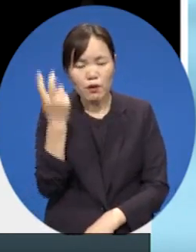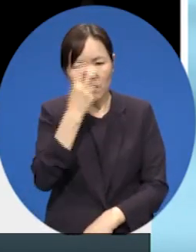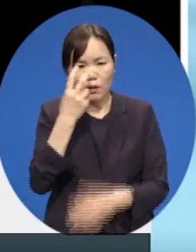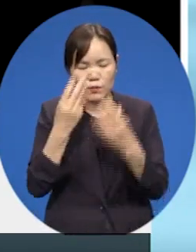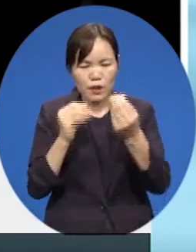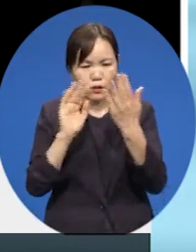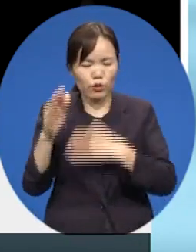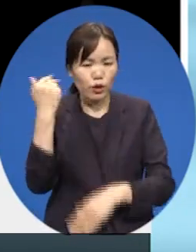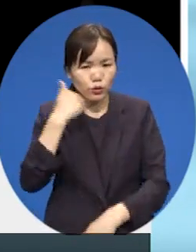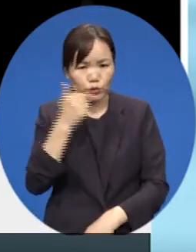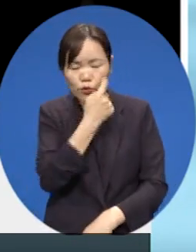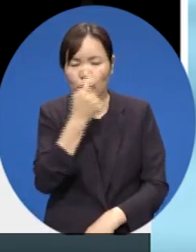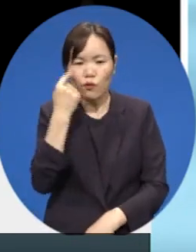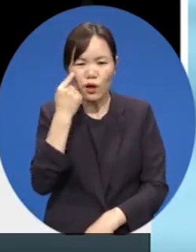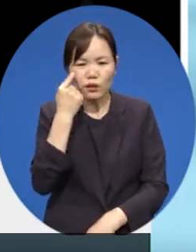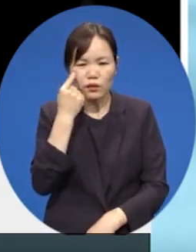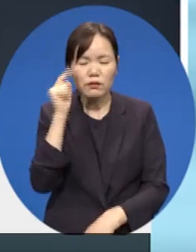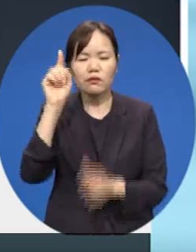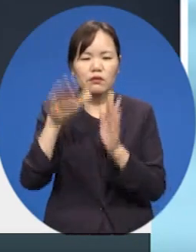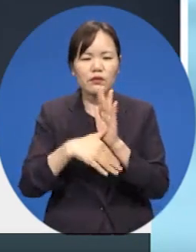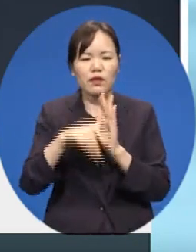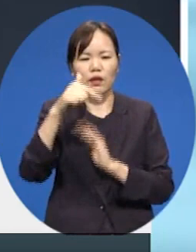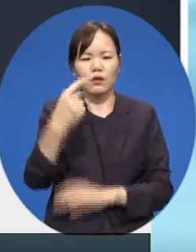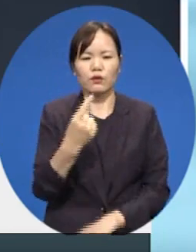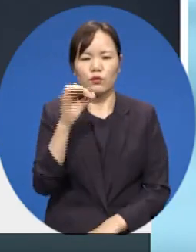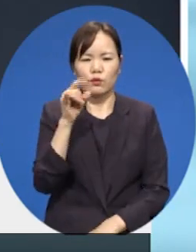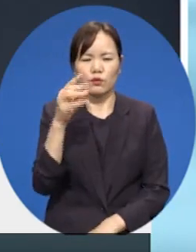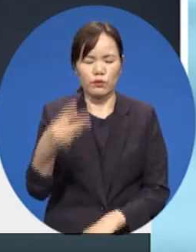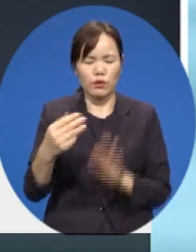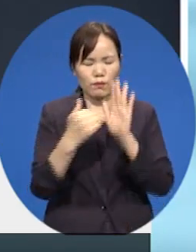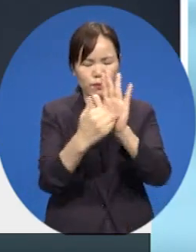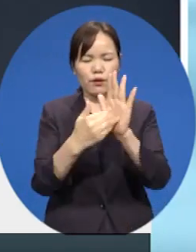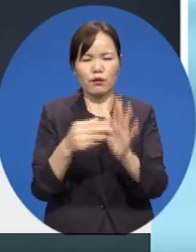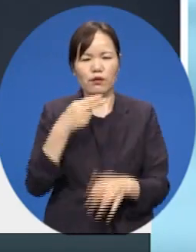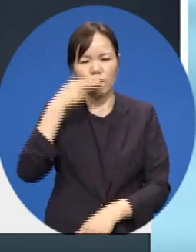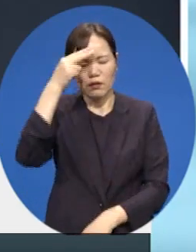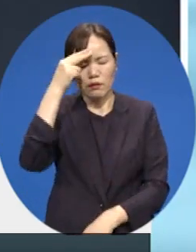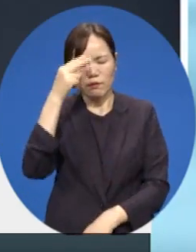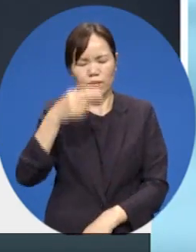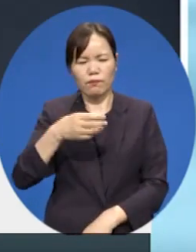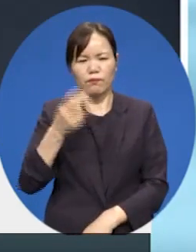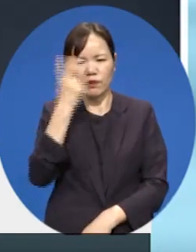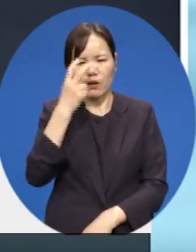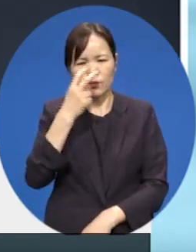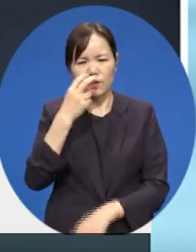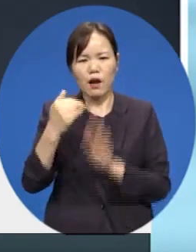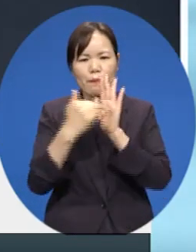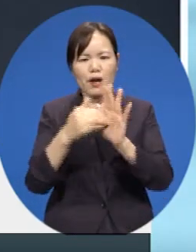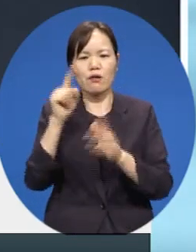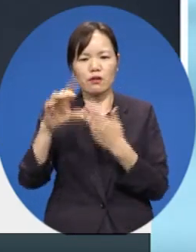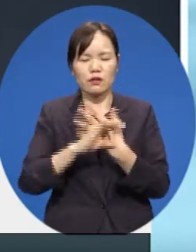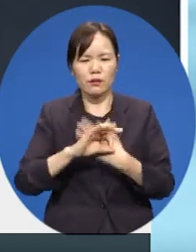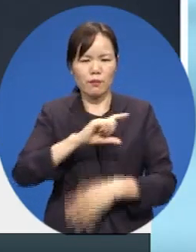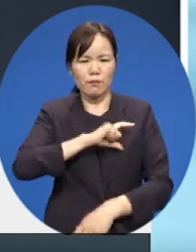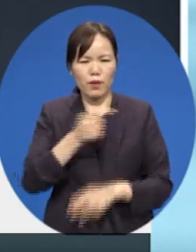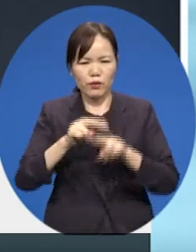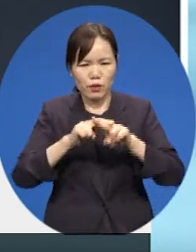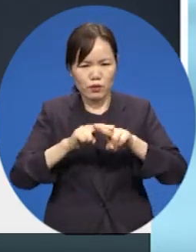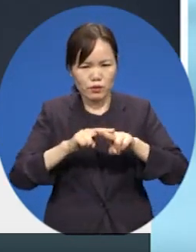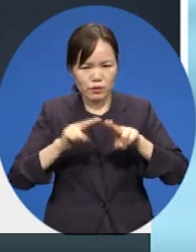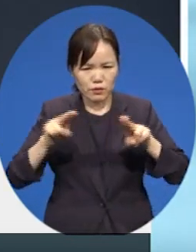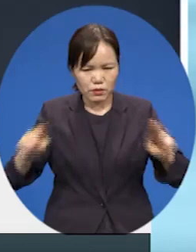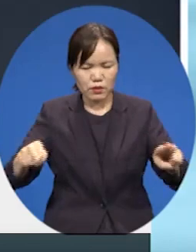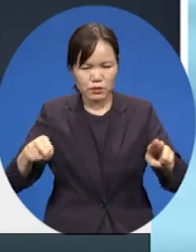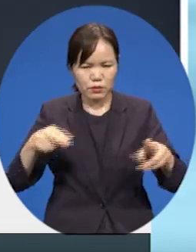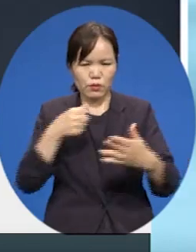의외의 씨가 부응 했다고합니다 거부 음주측정을 불응하면 어이 면허취소 수준의 만취 로 간주